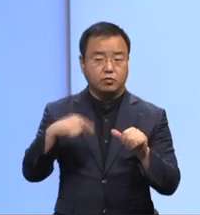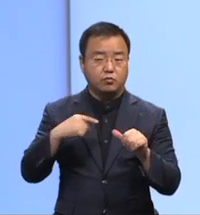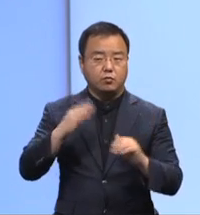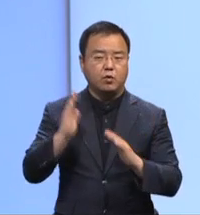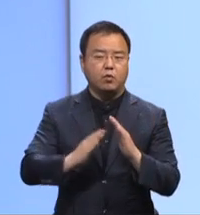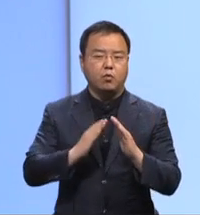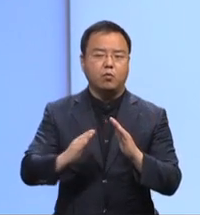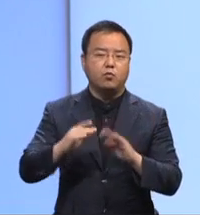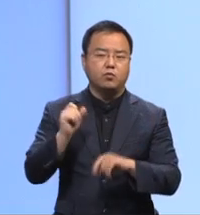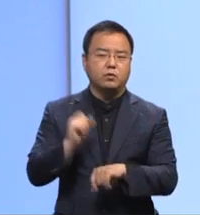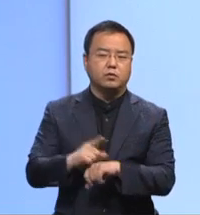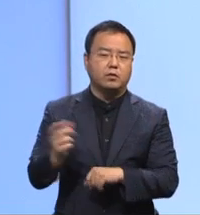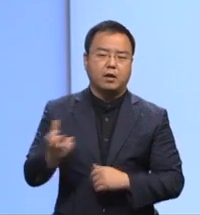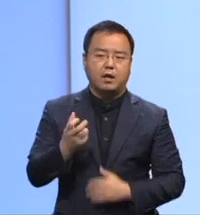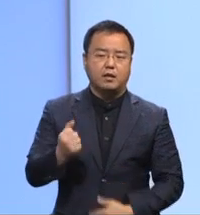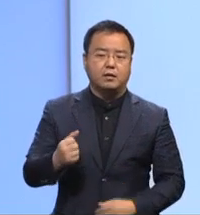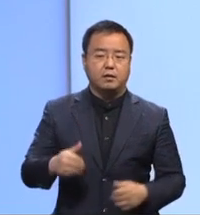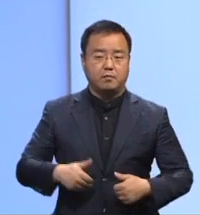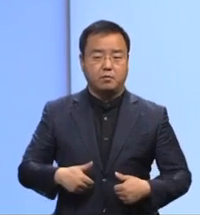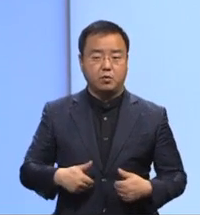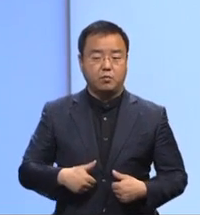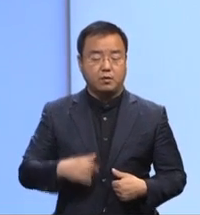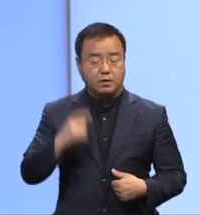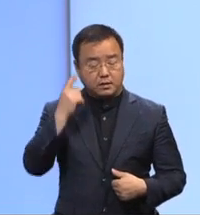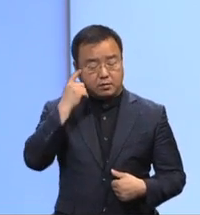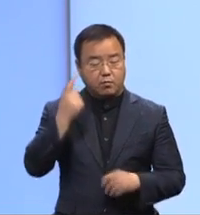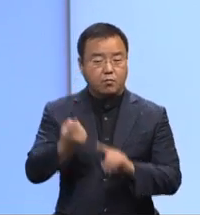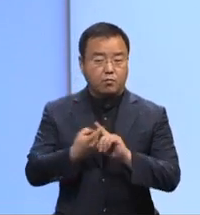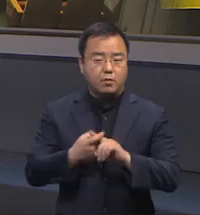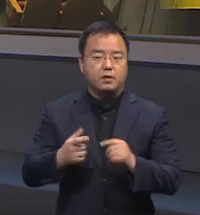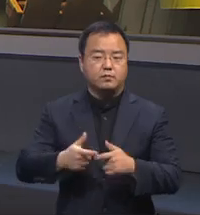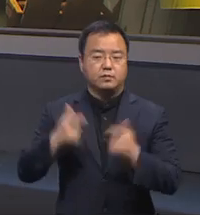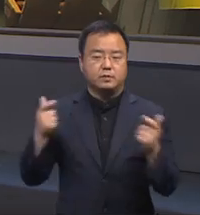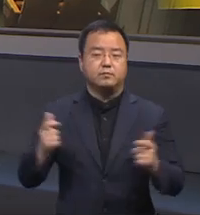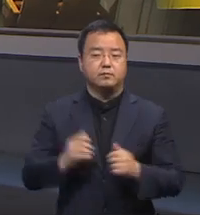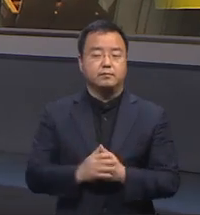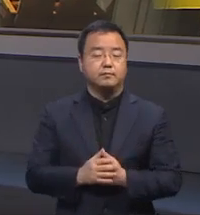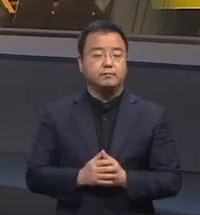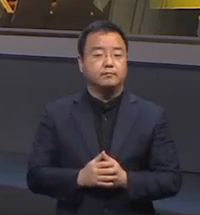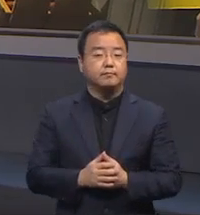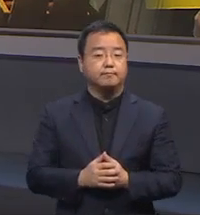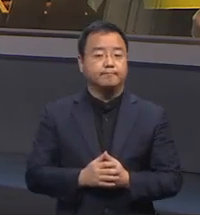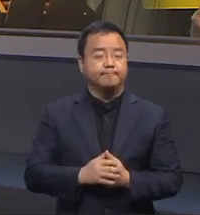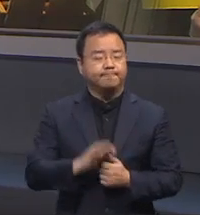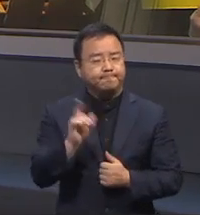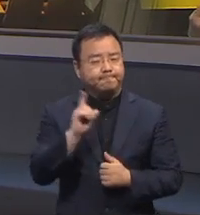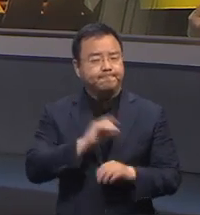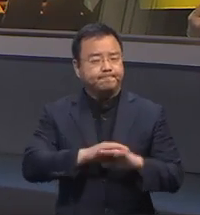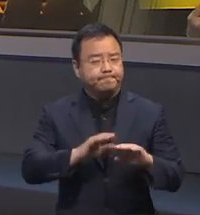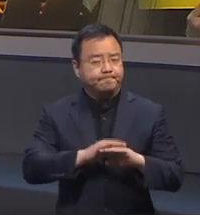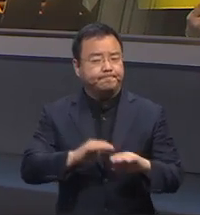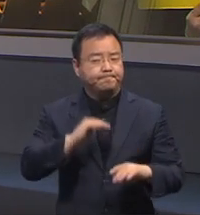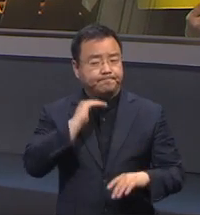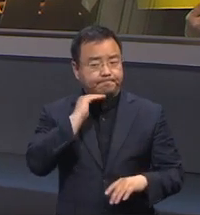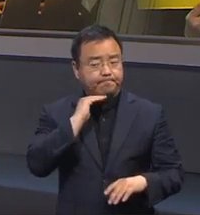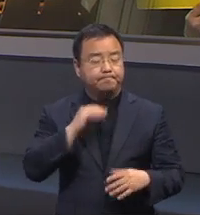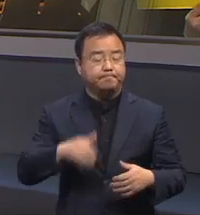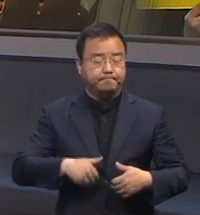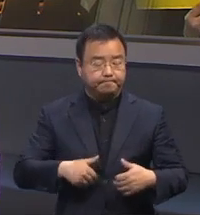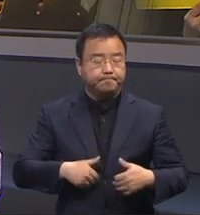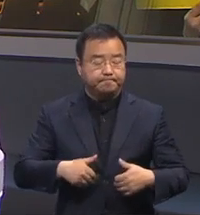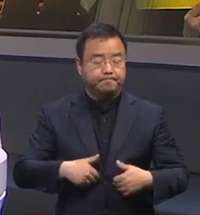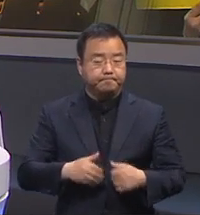우리 사회의 관심이 전반적으로 크게 높아졌다고 볼 수 있겠습니다 4 자 어떻게 해결될 지 도 좀 지켜봐야 할거 같구요